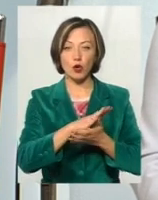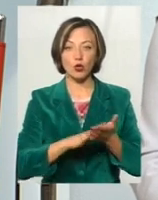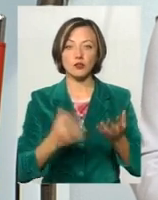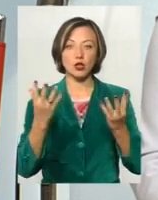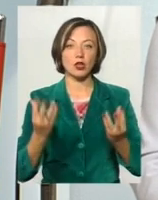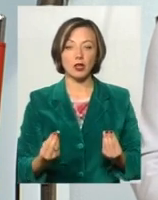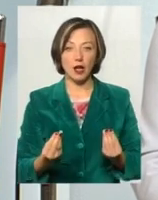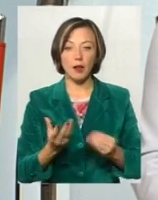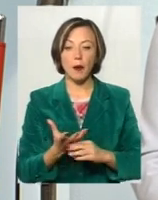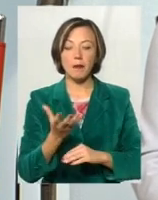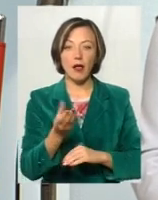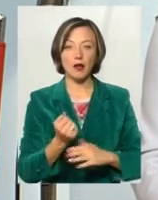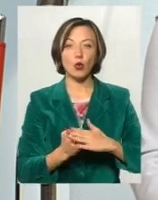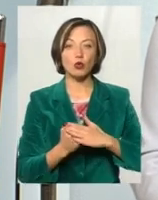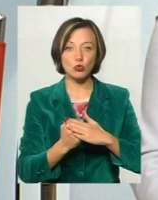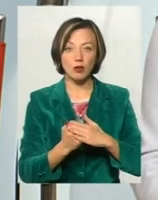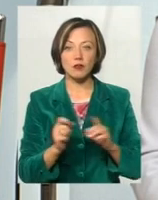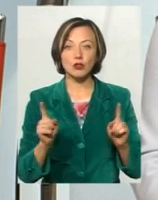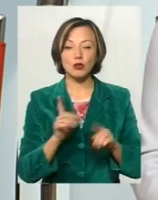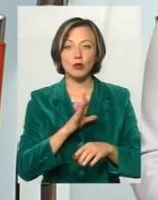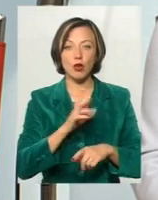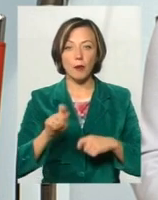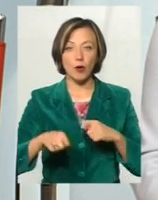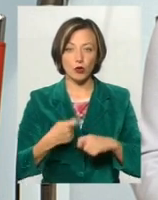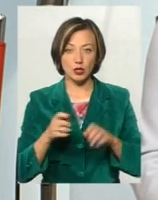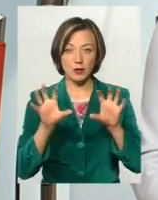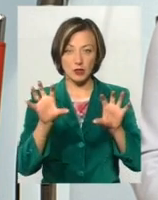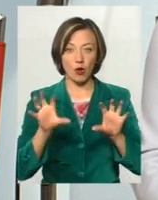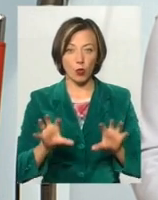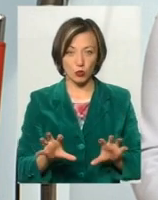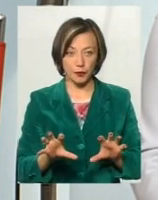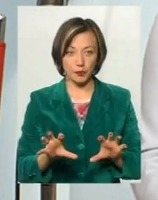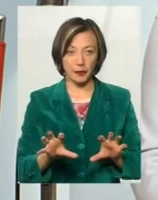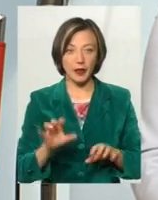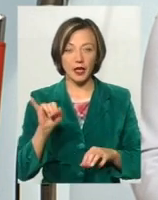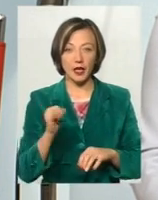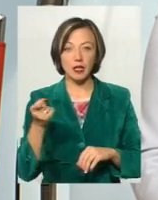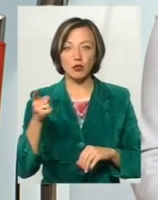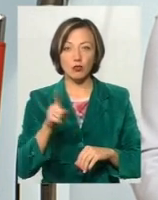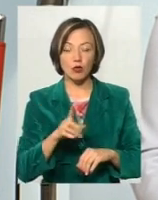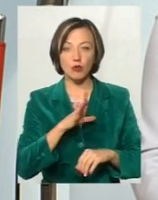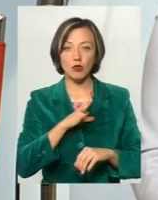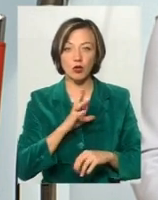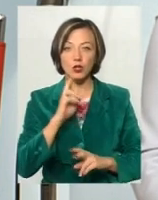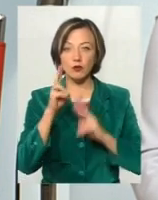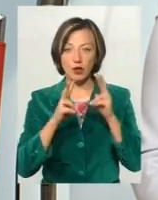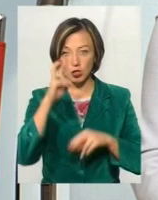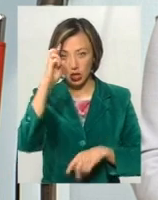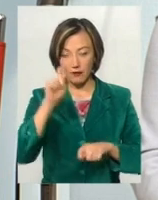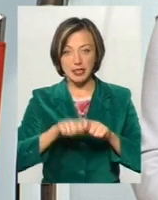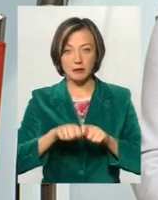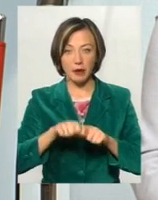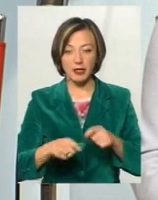дня на платній основі, що було порушенням чинного законодавства. І тому було зауваження Державної інспекції,